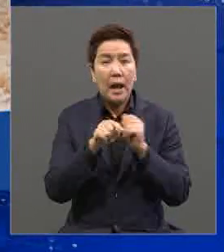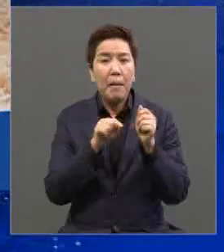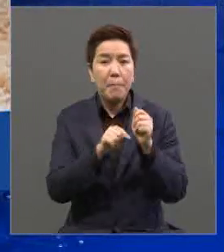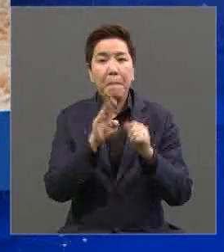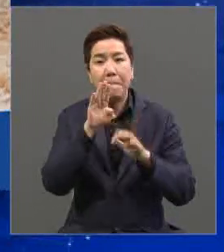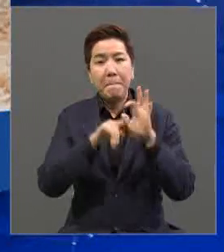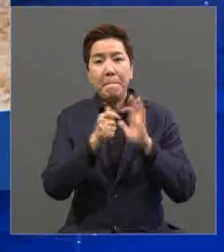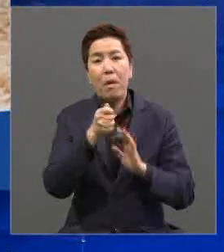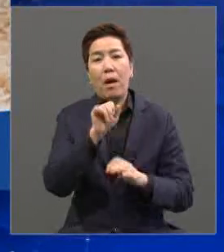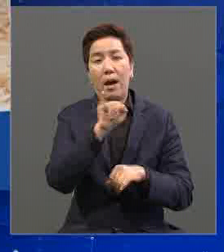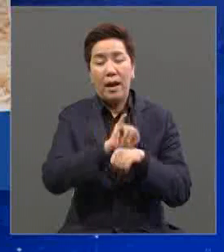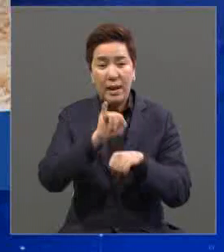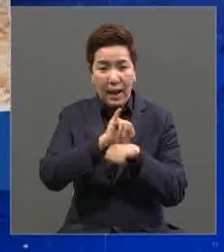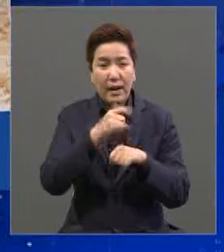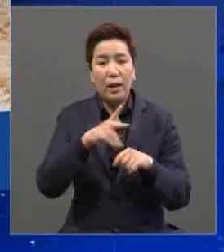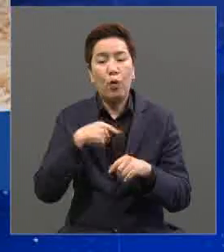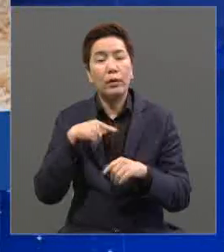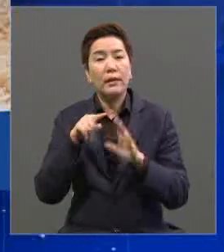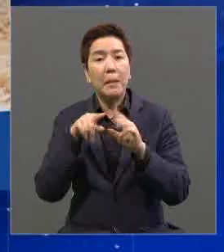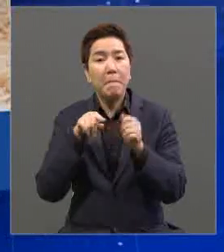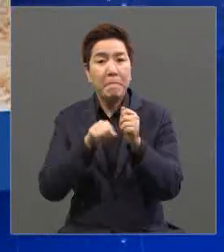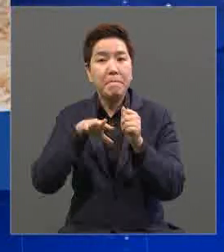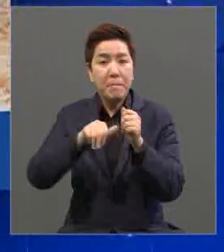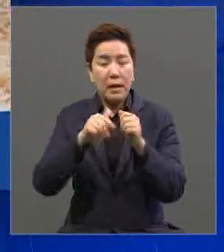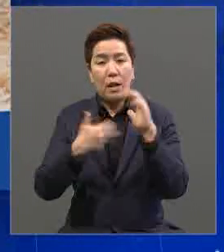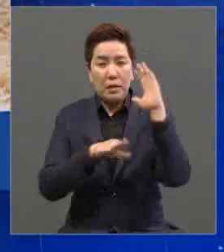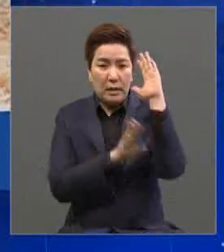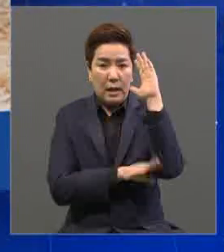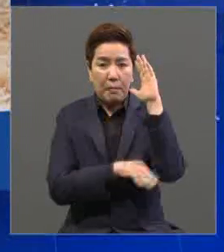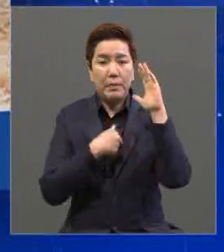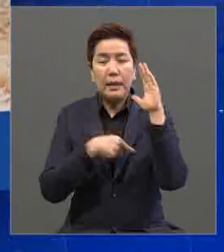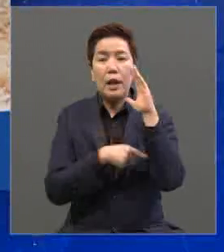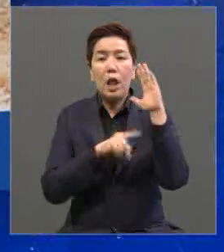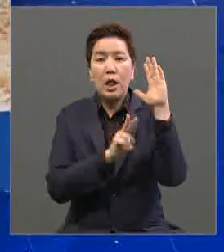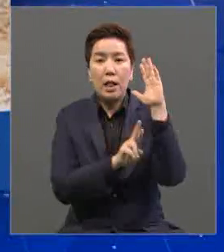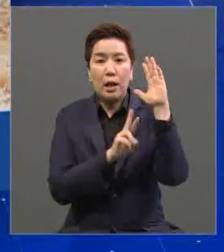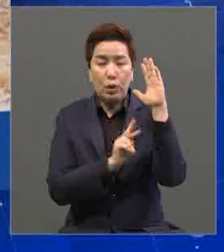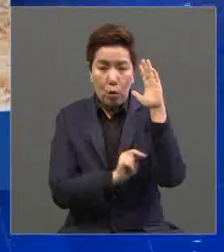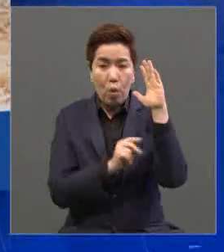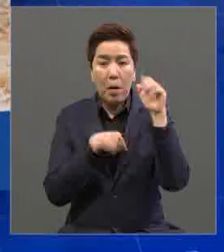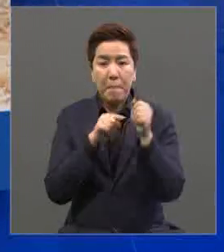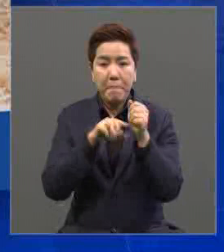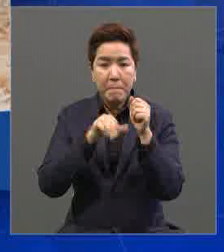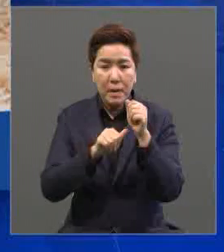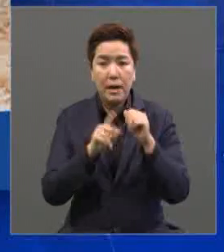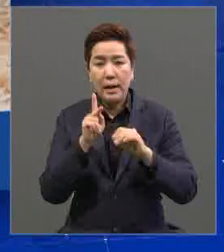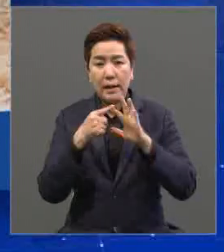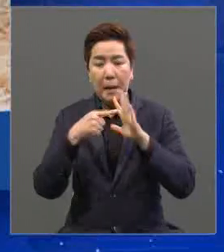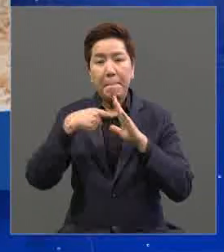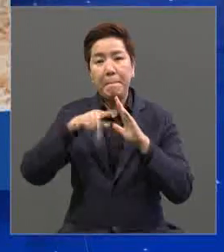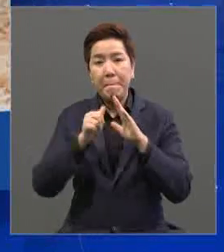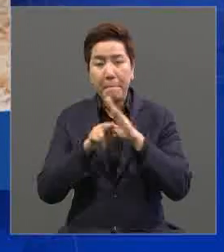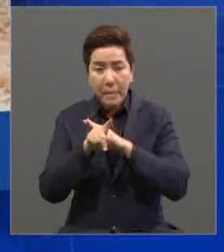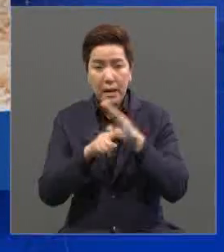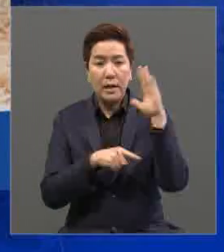ภอบ่อไร่และอำเภอเมืองตราดครับอีกพื้นที่ใหญ่ๆนึงก็คือพื้นที่ภาคใต้มีที่จังหวัดระนองอำเภอเมืองระนองอำเภอกระเปอ